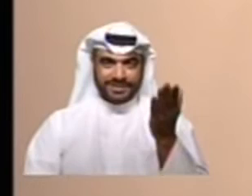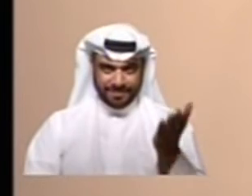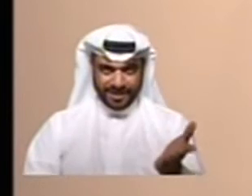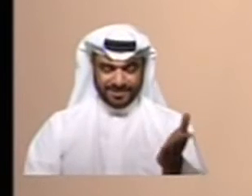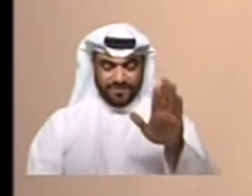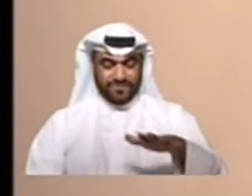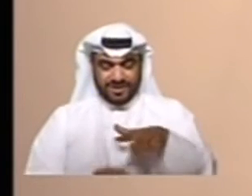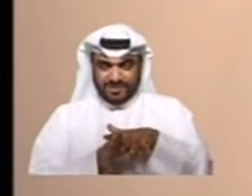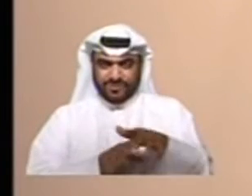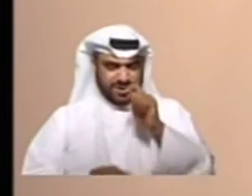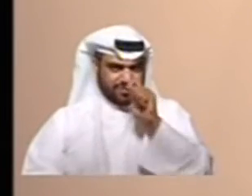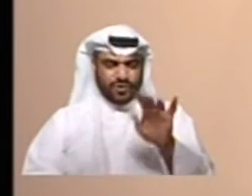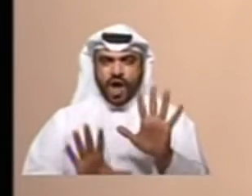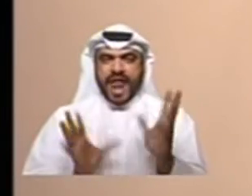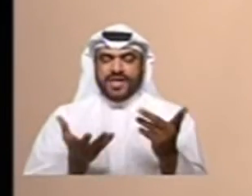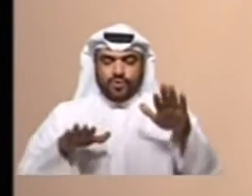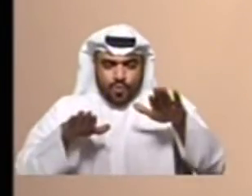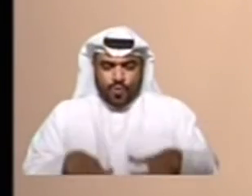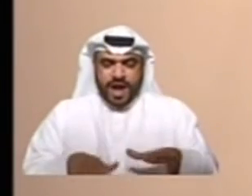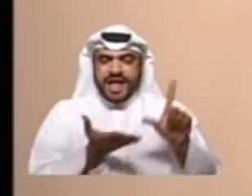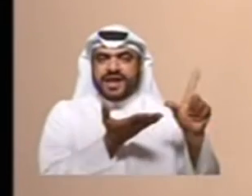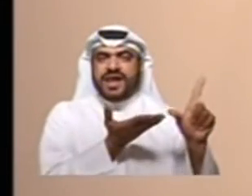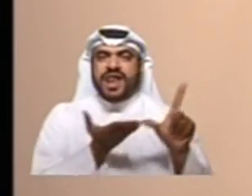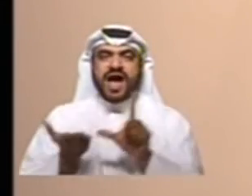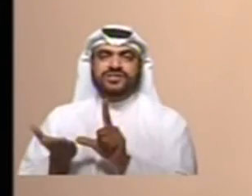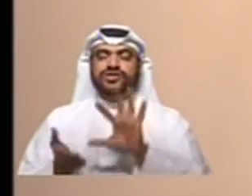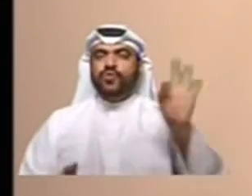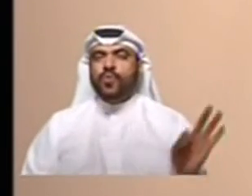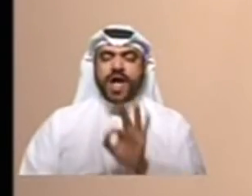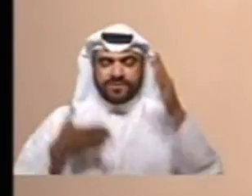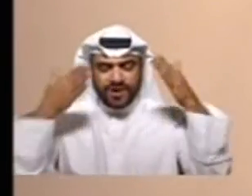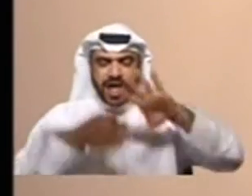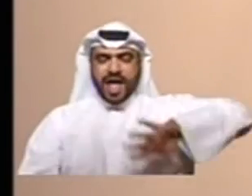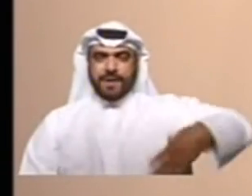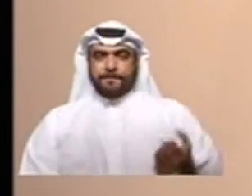اللي أغلبهم حاليا حقيقة لاجئين في بنغلاديش.